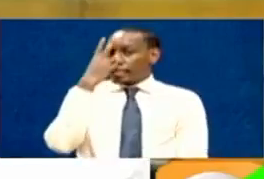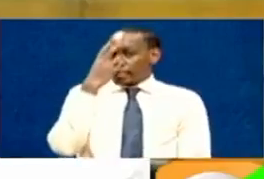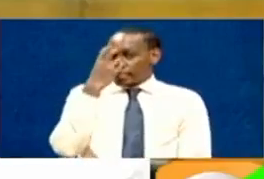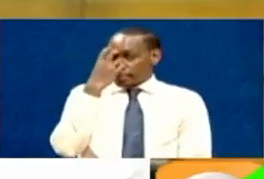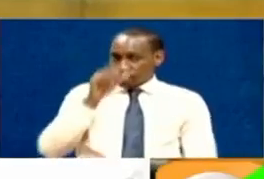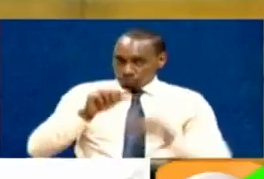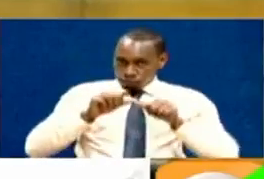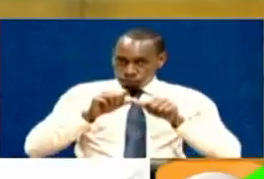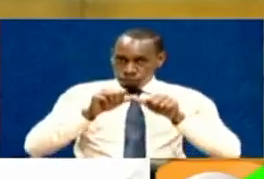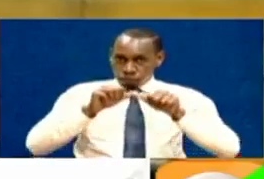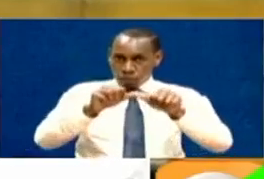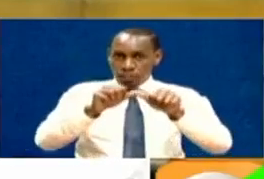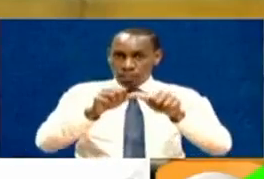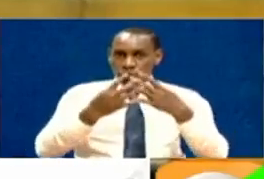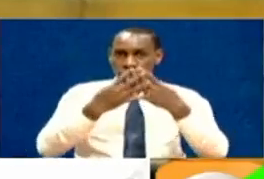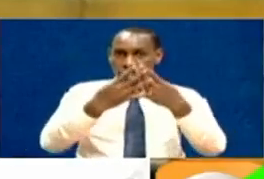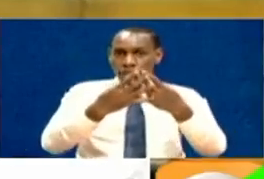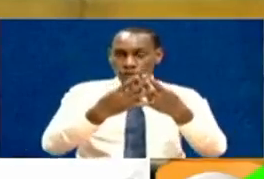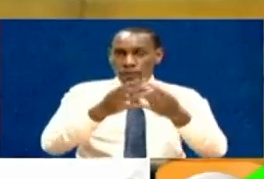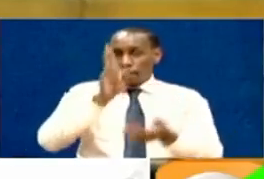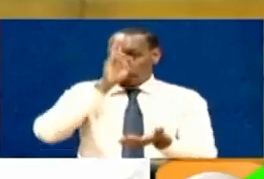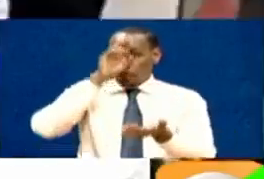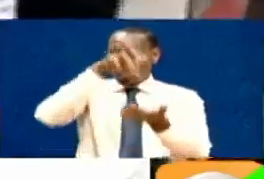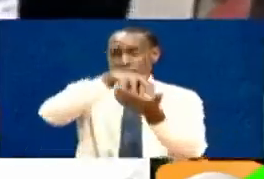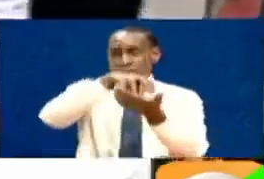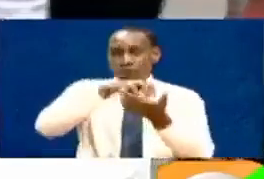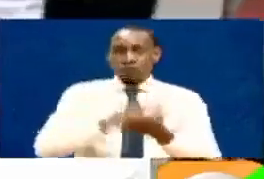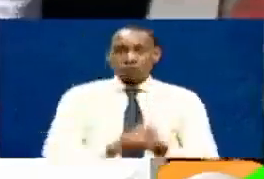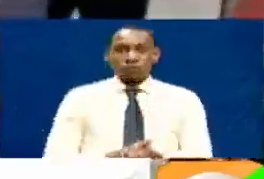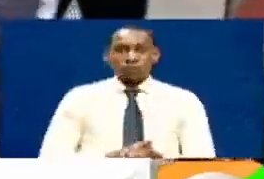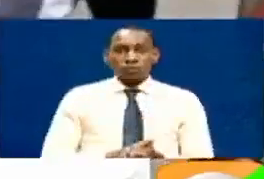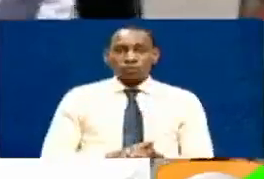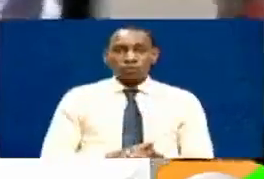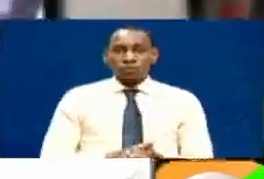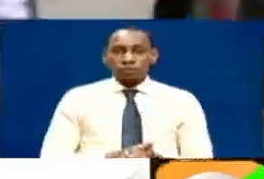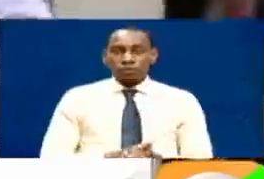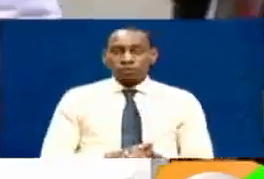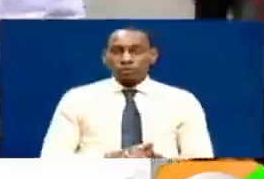shall remain in custody at Port Police Station.